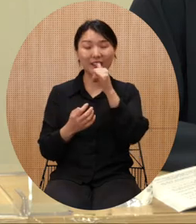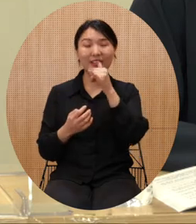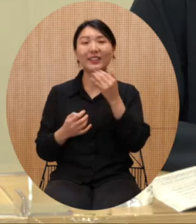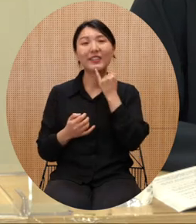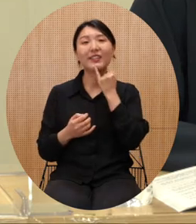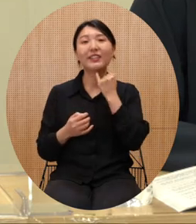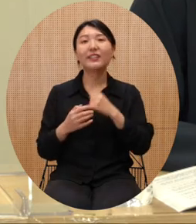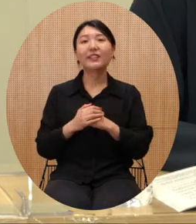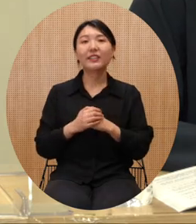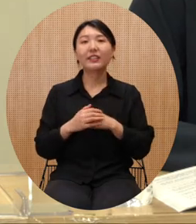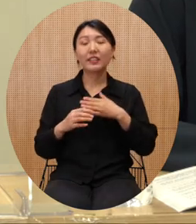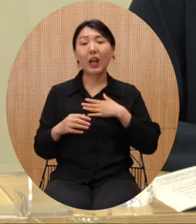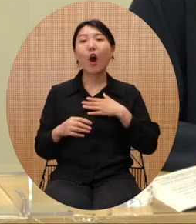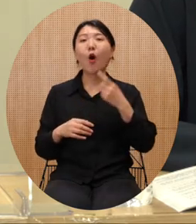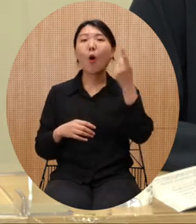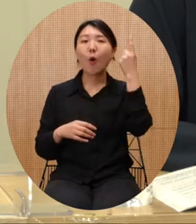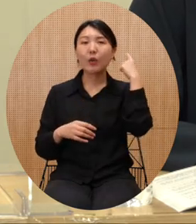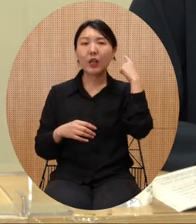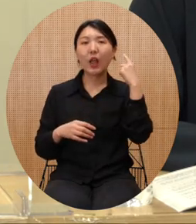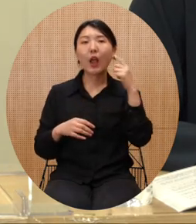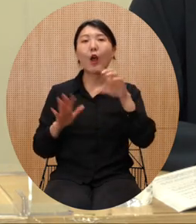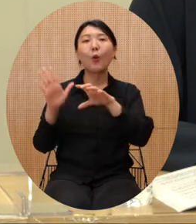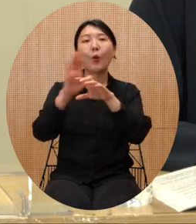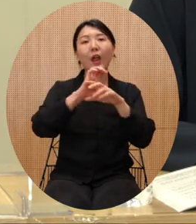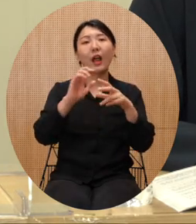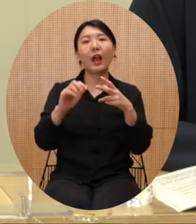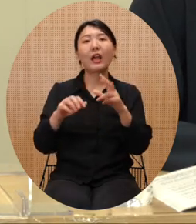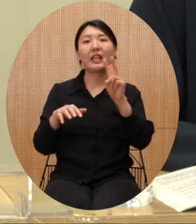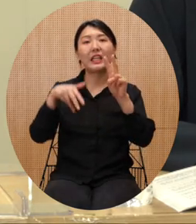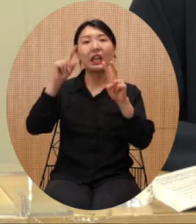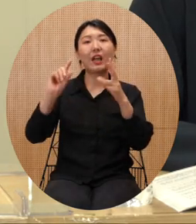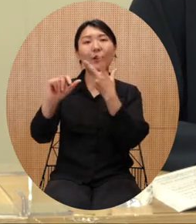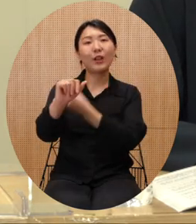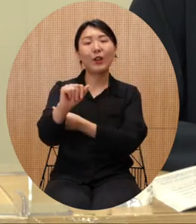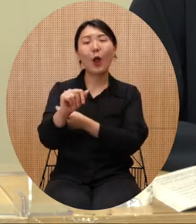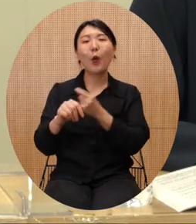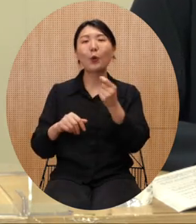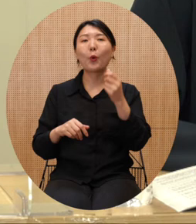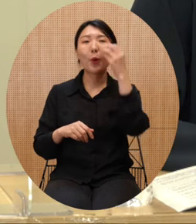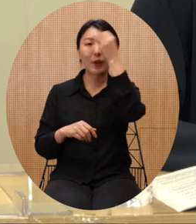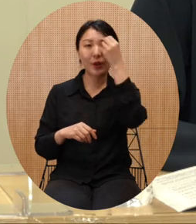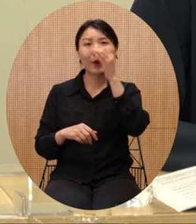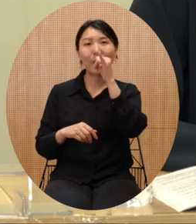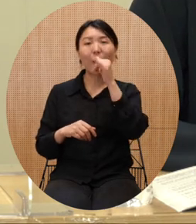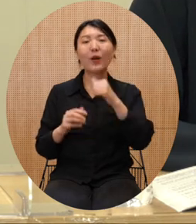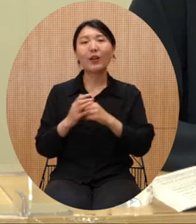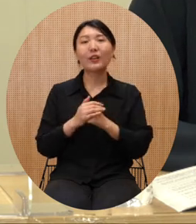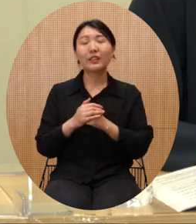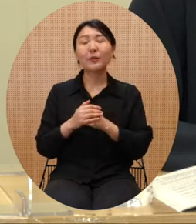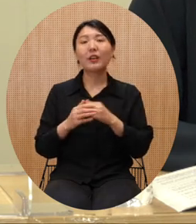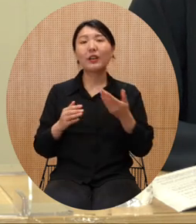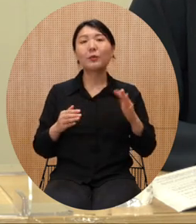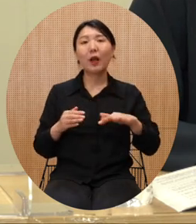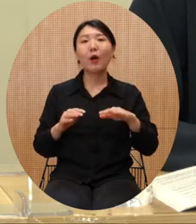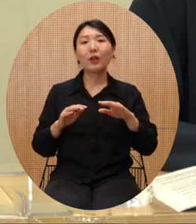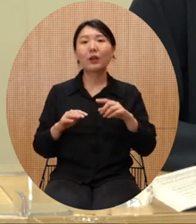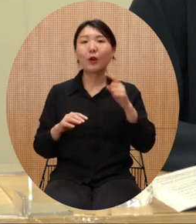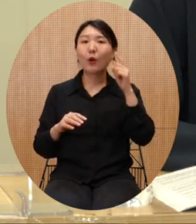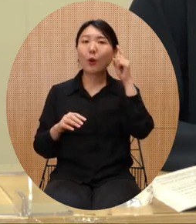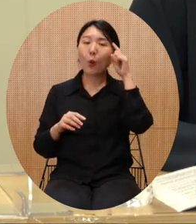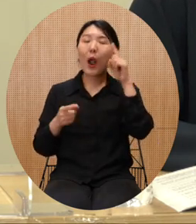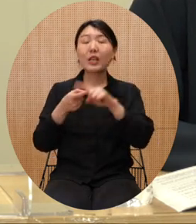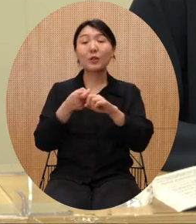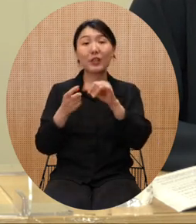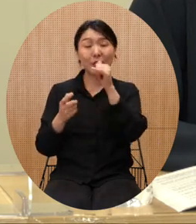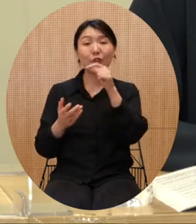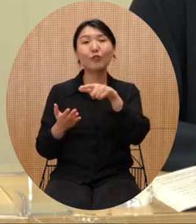떠들어봤고요. 다만 이제 어제 2차 백신 접종을 좀 맞았더니 조금 이제 알딸딸한 상황인데, 워낙 좀 관심 있는 정치에 집중하고